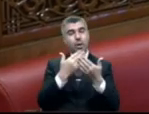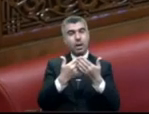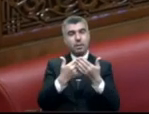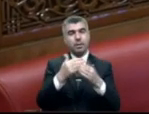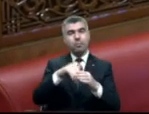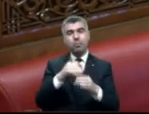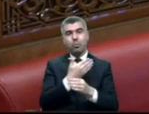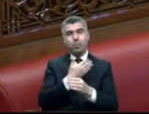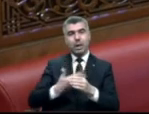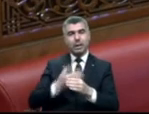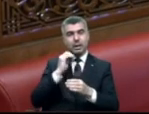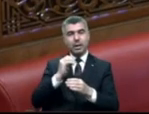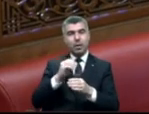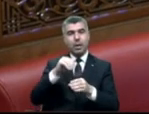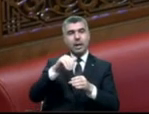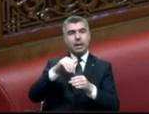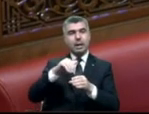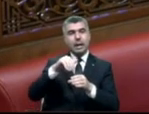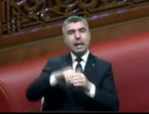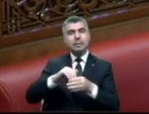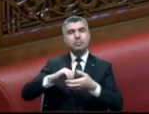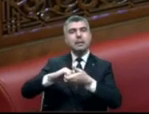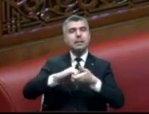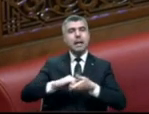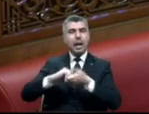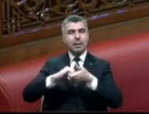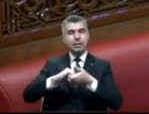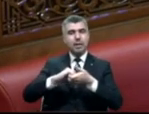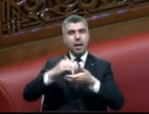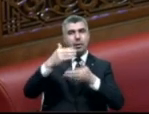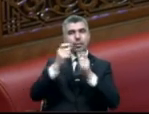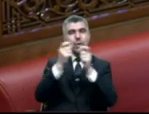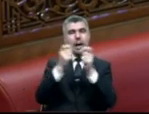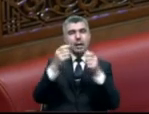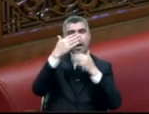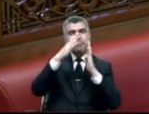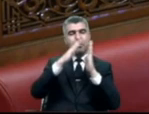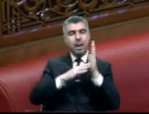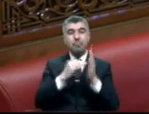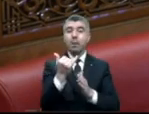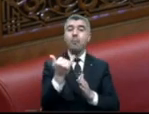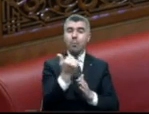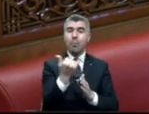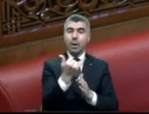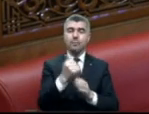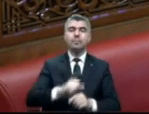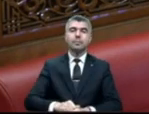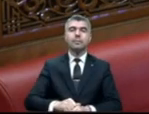السيد المستشار المحترم من فريق الاتحاد العام المقاولات المغرب لطرحكم هذا السؤال لوجد هام وجد جد